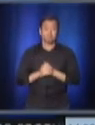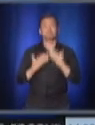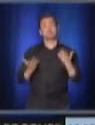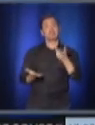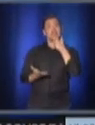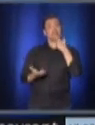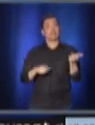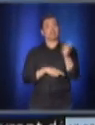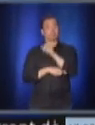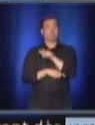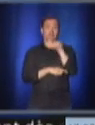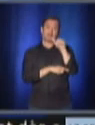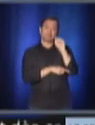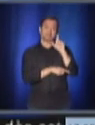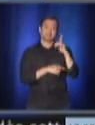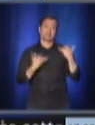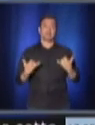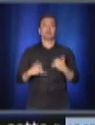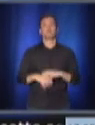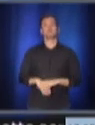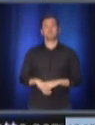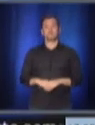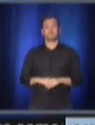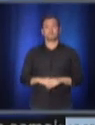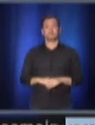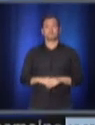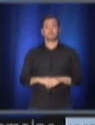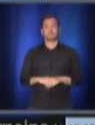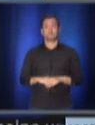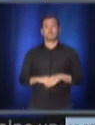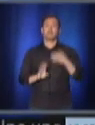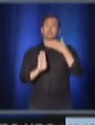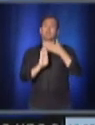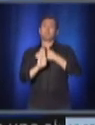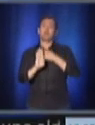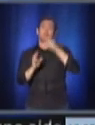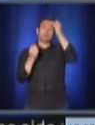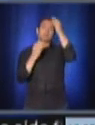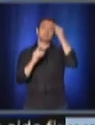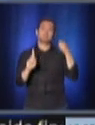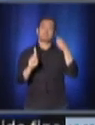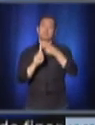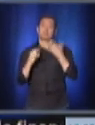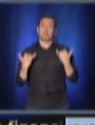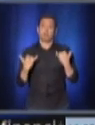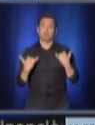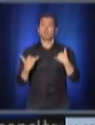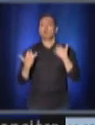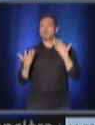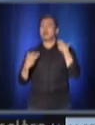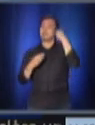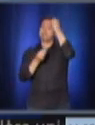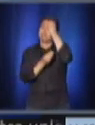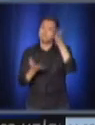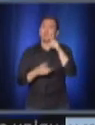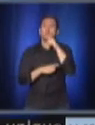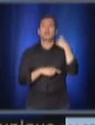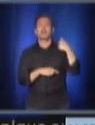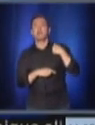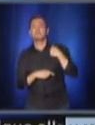English. Before addressing today's result, bonjour. J'aimerais peut-être tendre la main